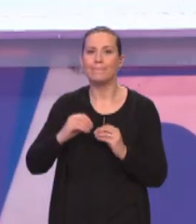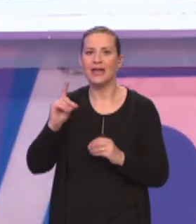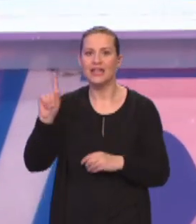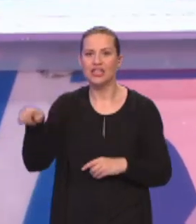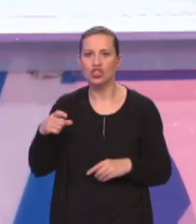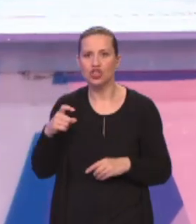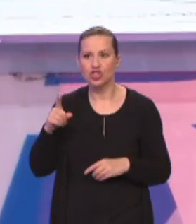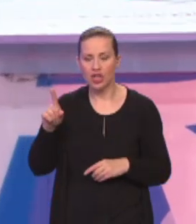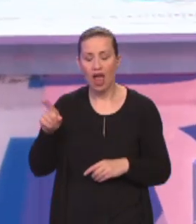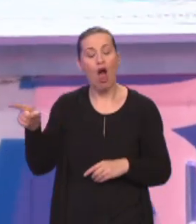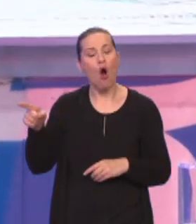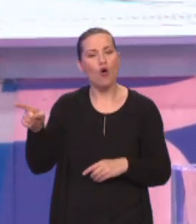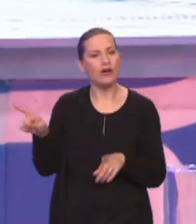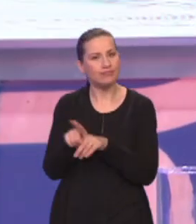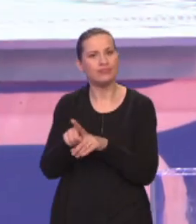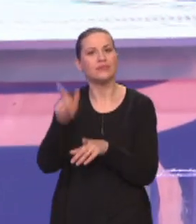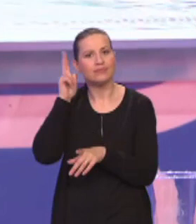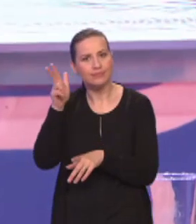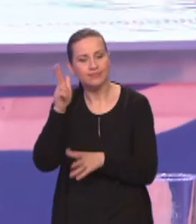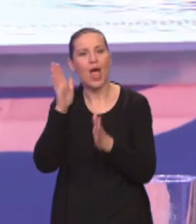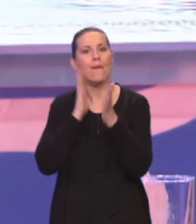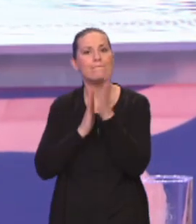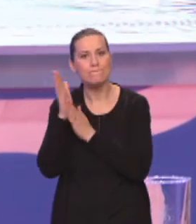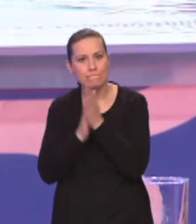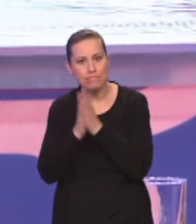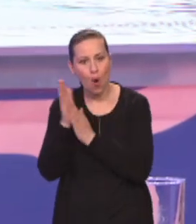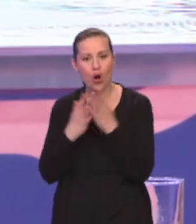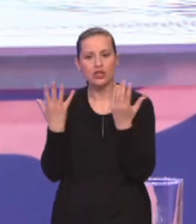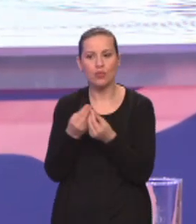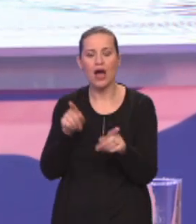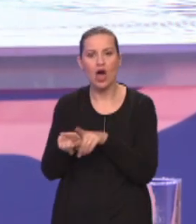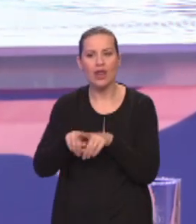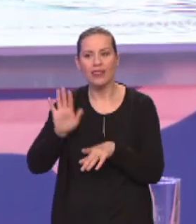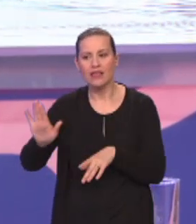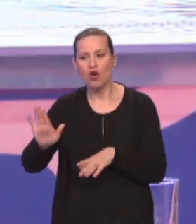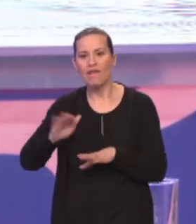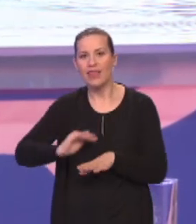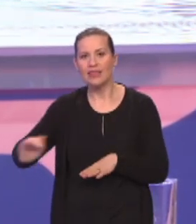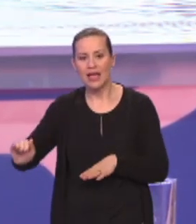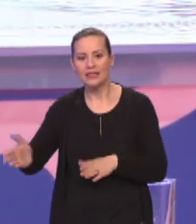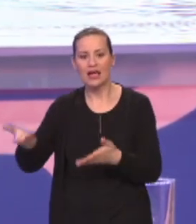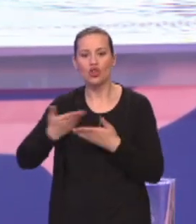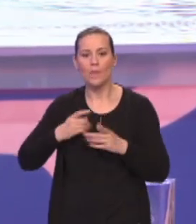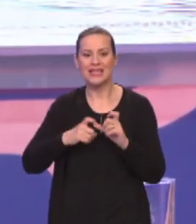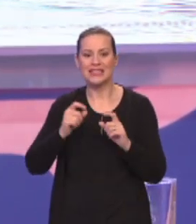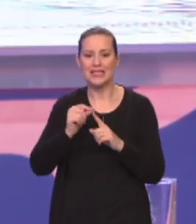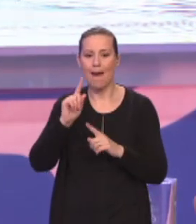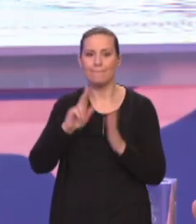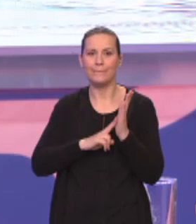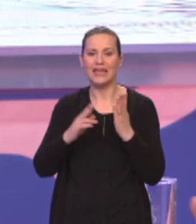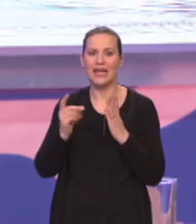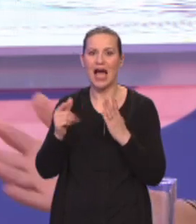očevima, inzistira i moli i preklinje za mogućnost da njihova djeca dobiju spinrazu. Evo